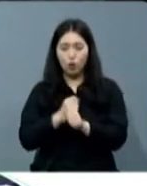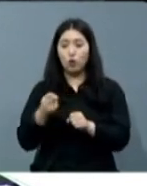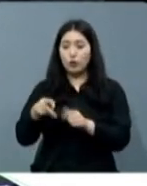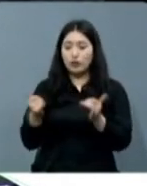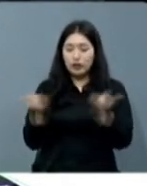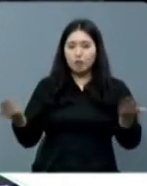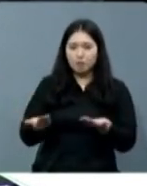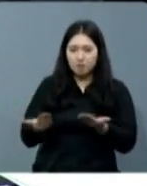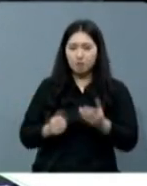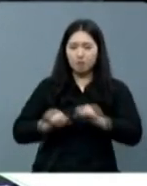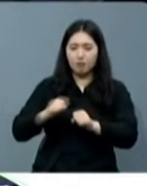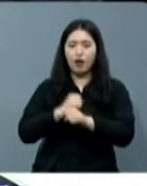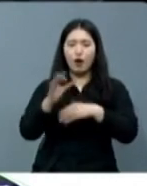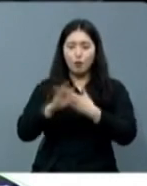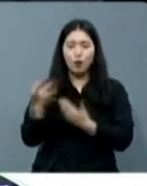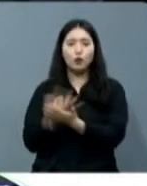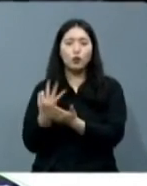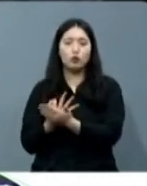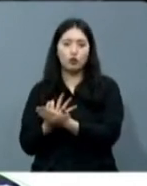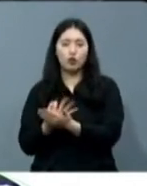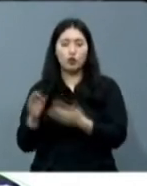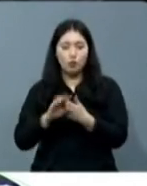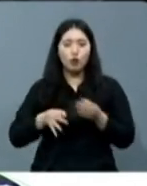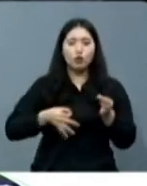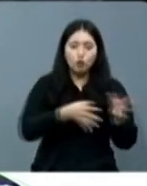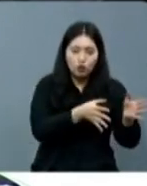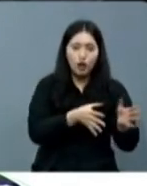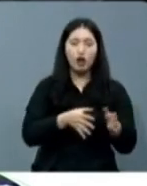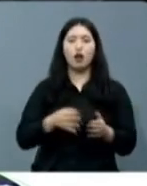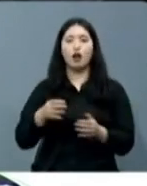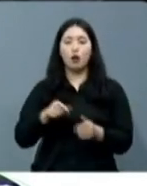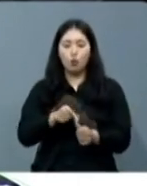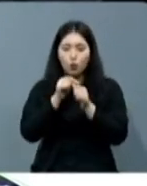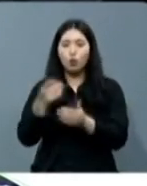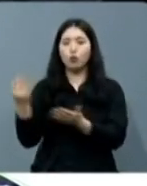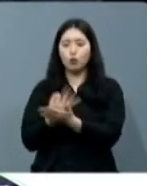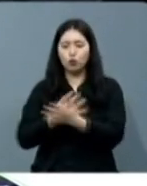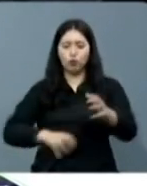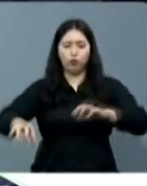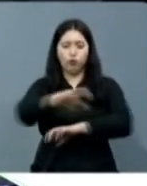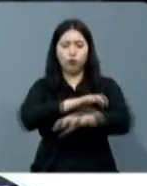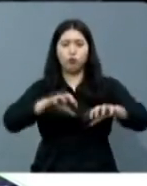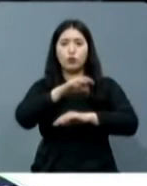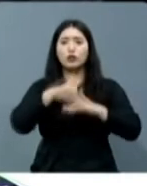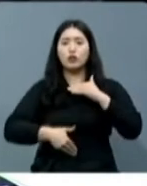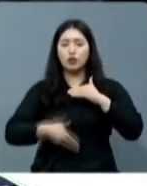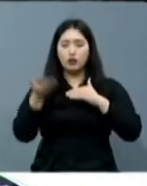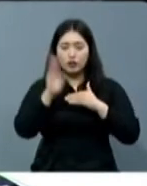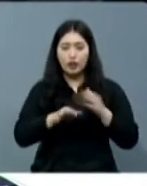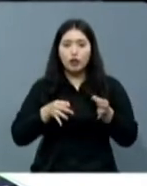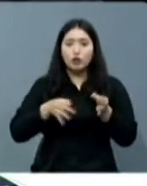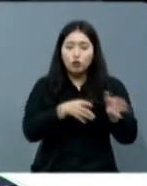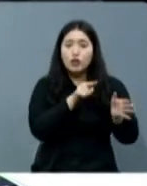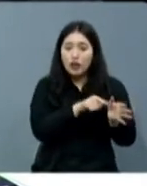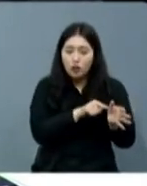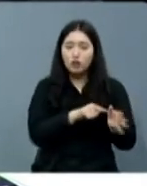이루어지면 소득이 이루어져서 투자, 고용, 소득이 돌아가는 거거든요. 그런데 이 투자라는 것은 일감이